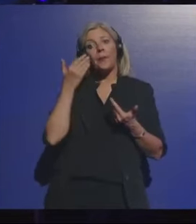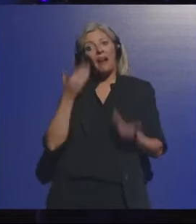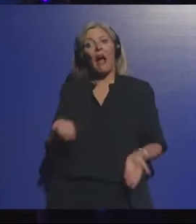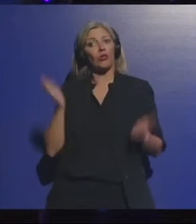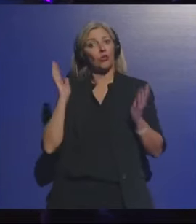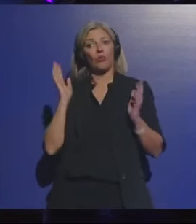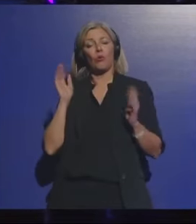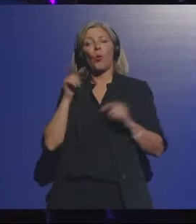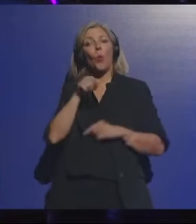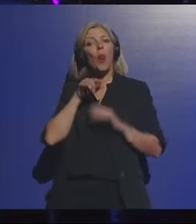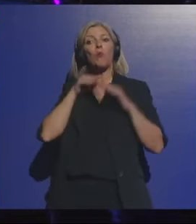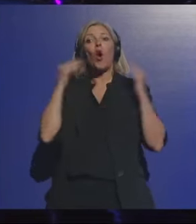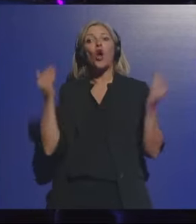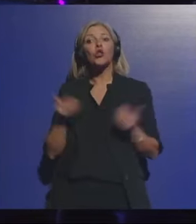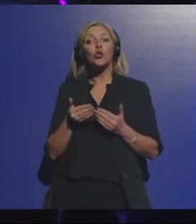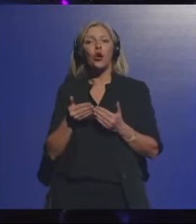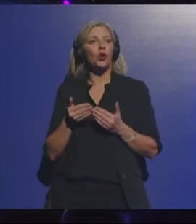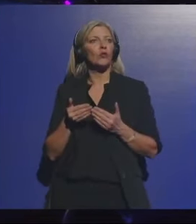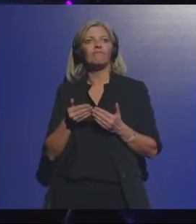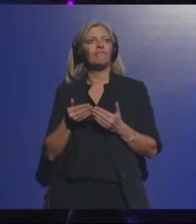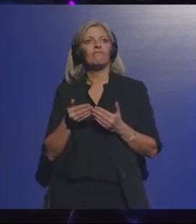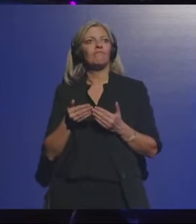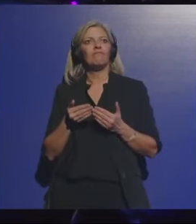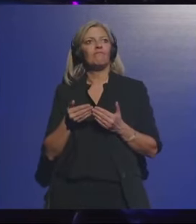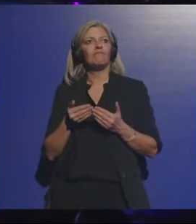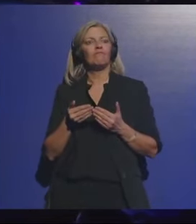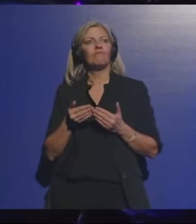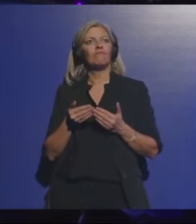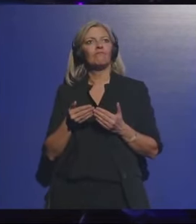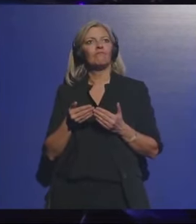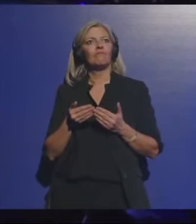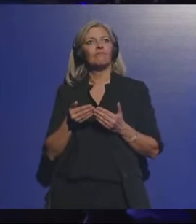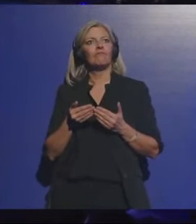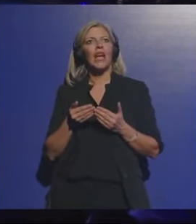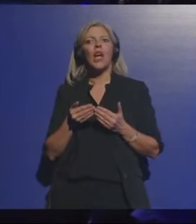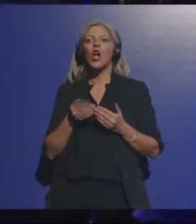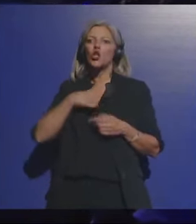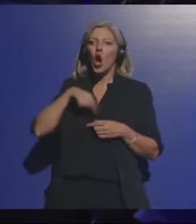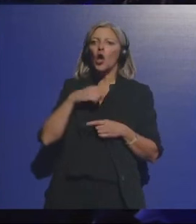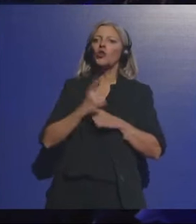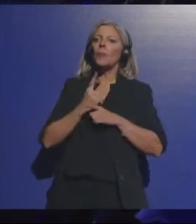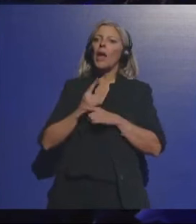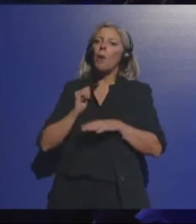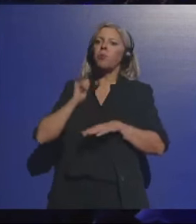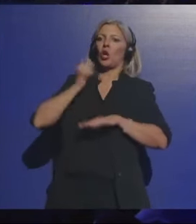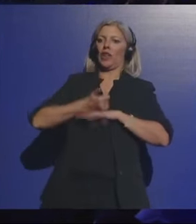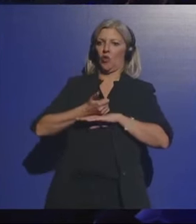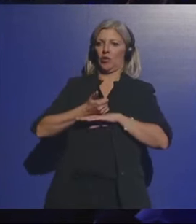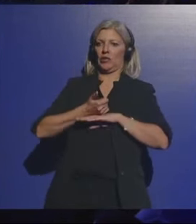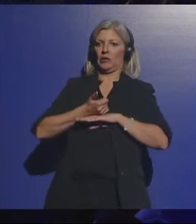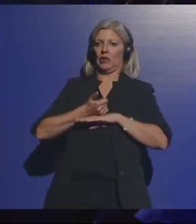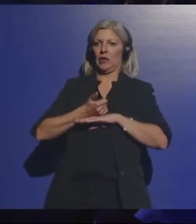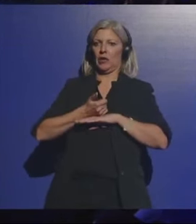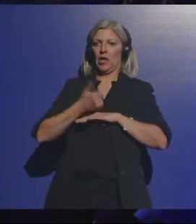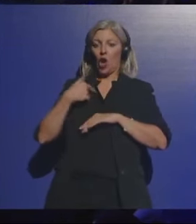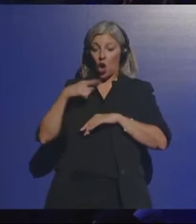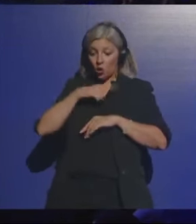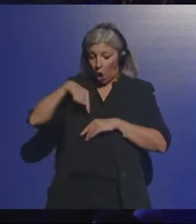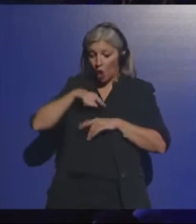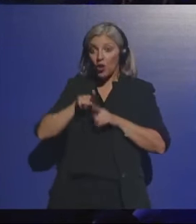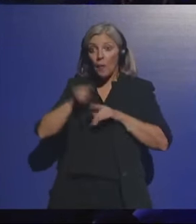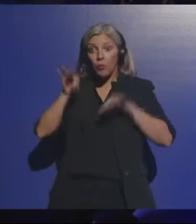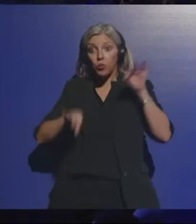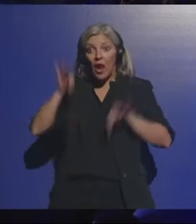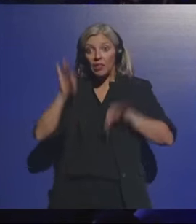che non ci vede più muovere noi stessi da parte di noi ma veniamo mossi da altri quindi Occhio